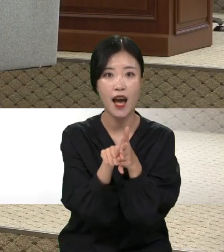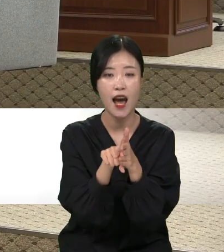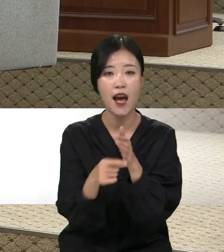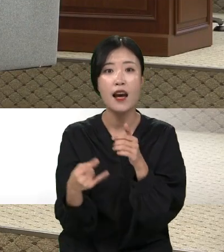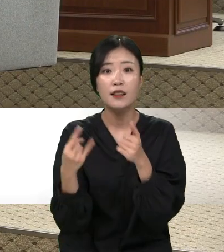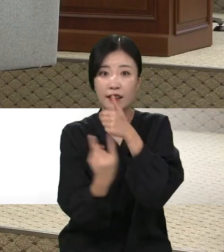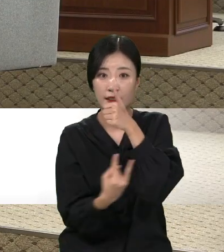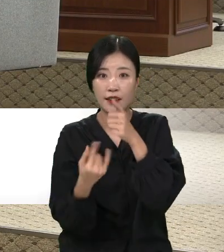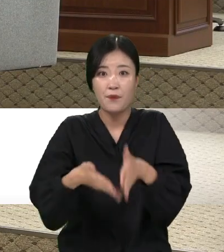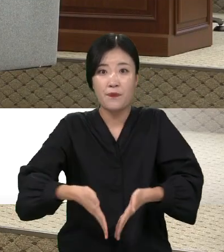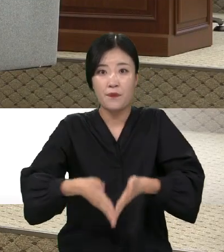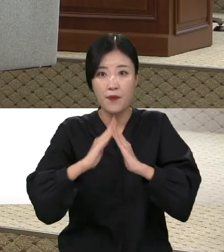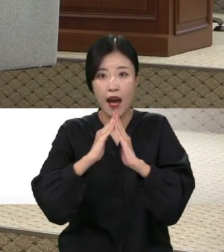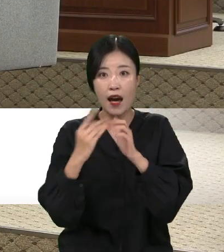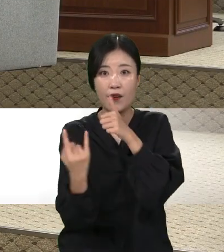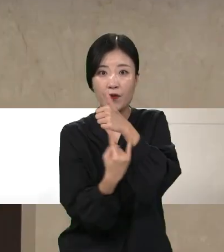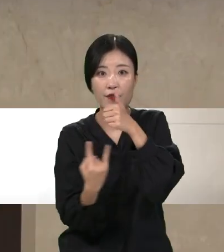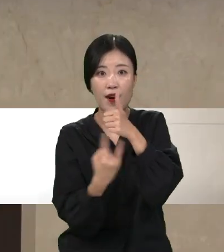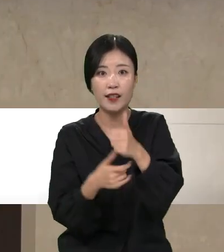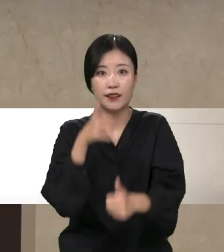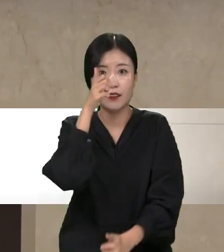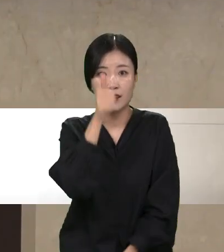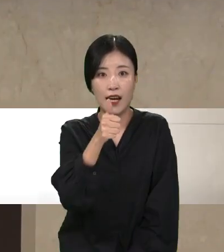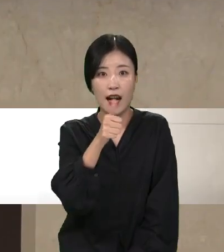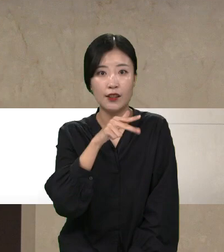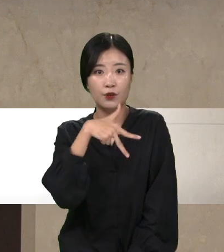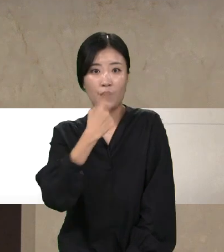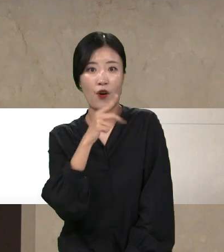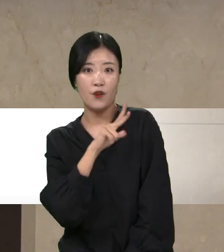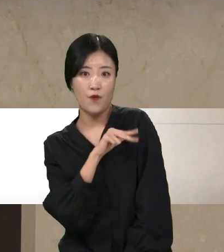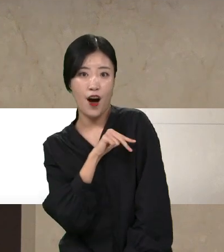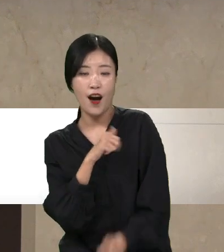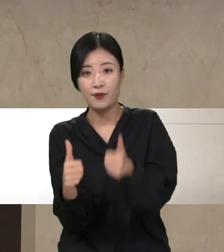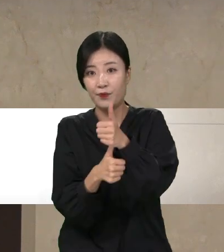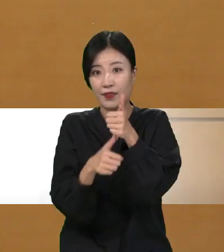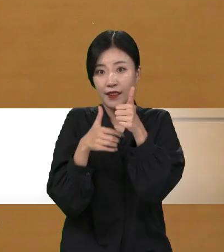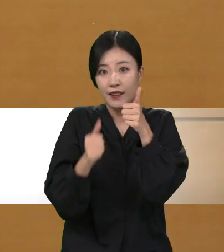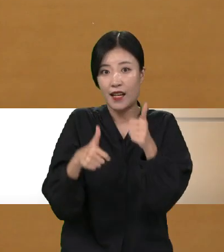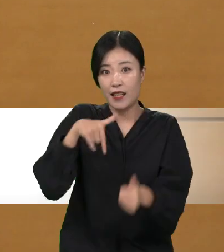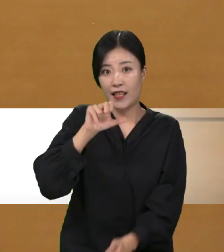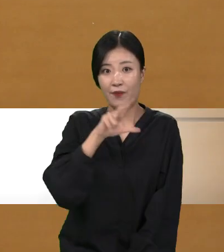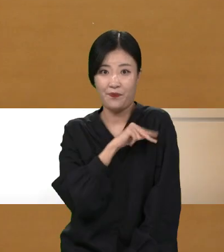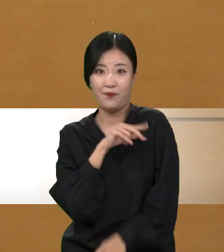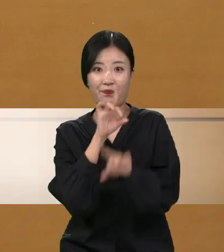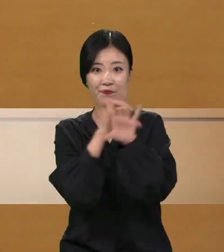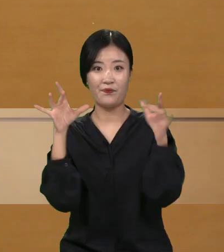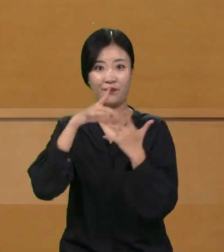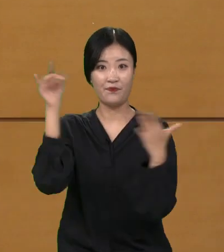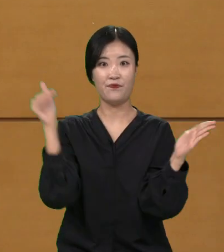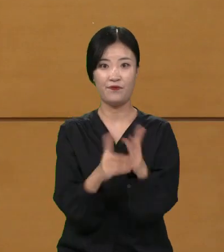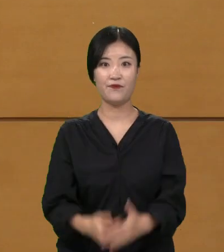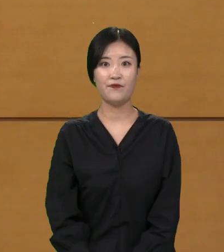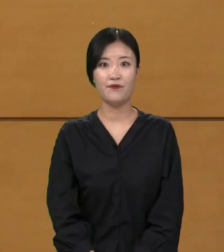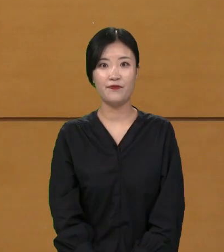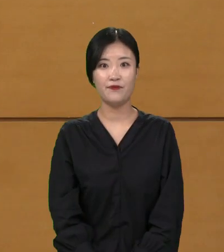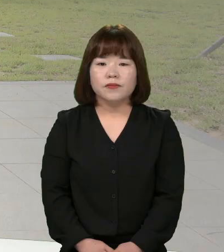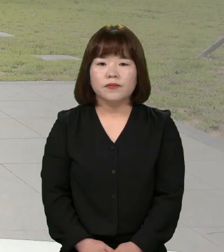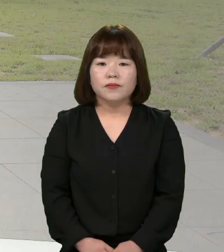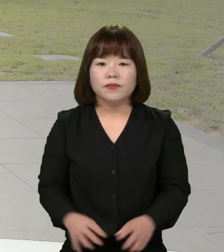위원회를 구성하고 위원장 의 조 영 원 의원 부위원장의 김상일 의원을 각각 선출 했습니다